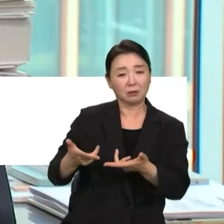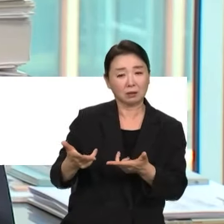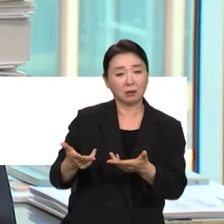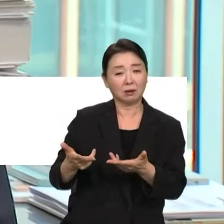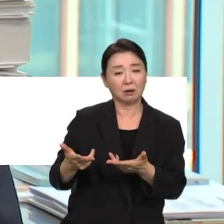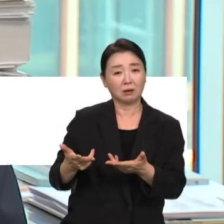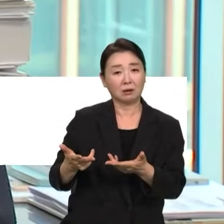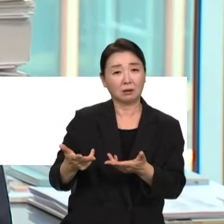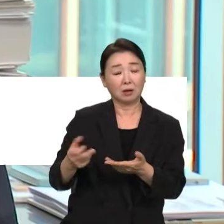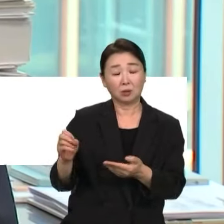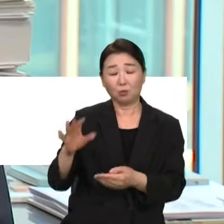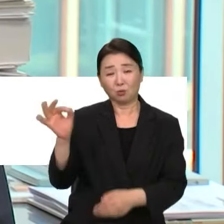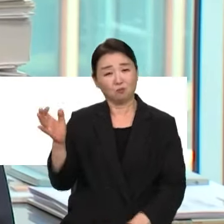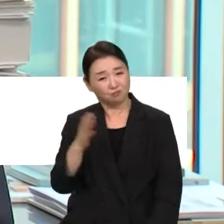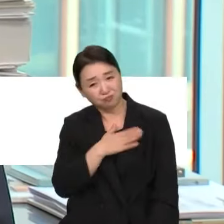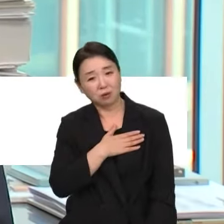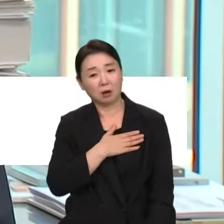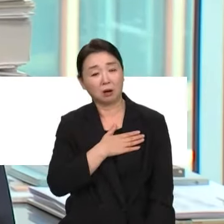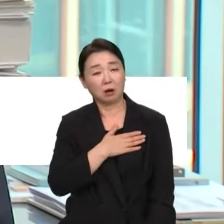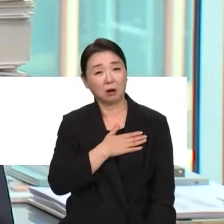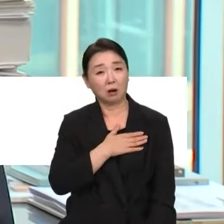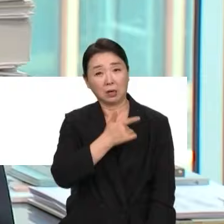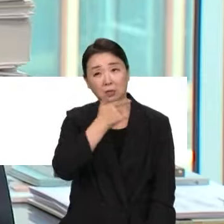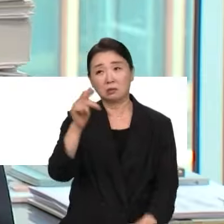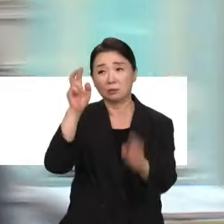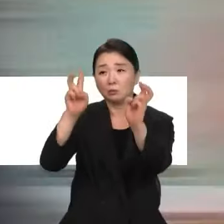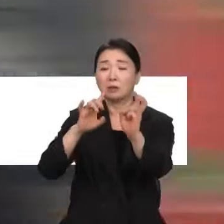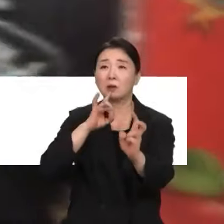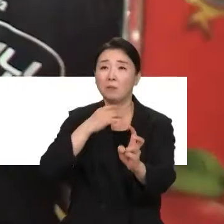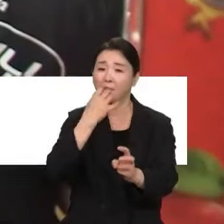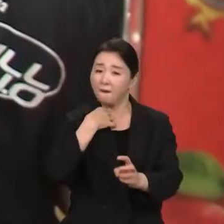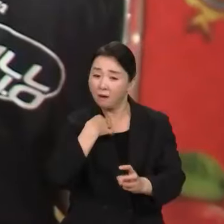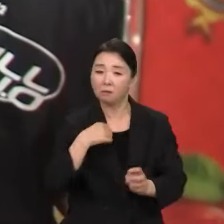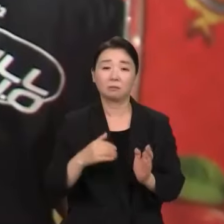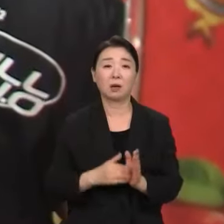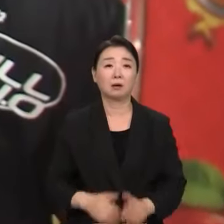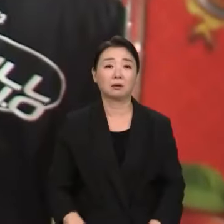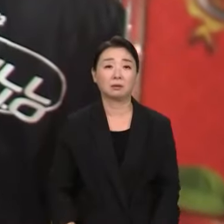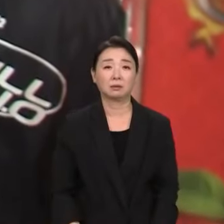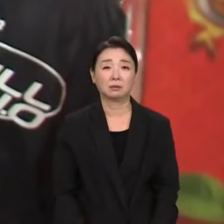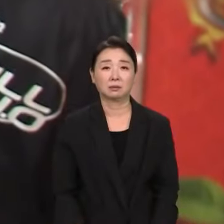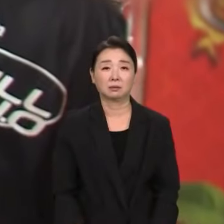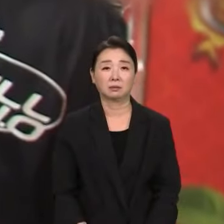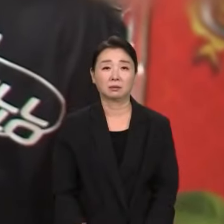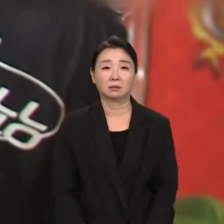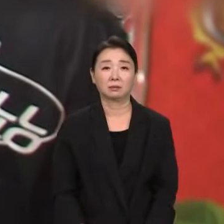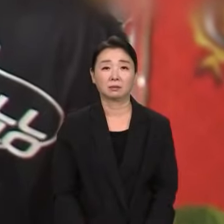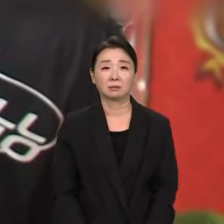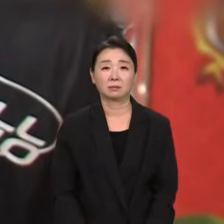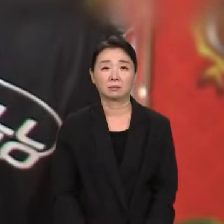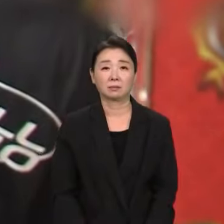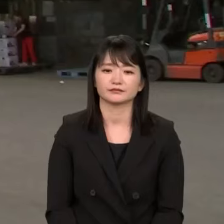특정 자본가들의 부를 축적하는 수단으로. JTBC 정아람입니다.